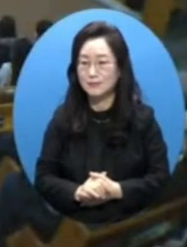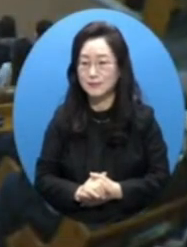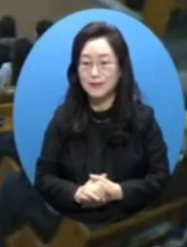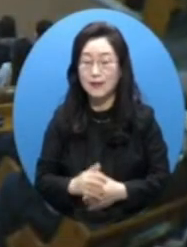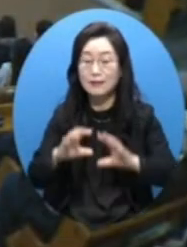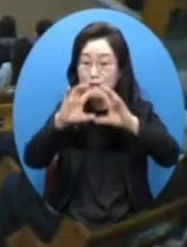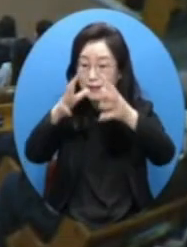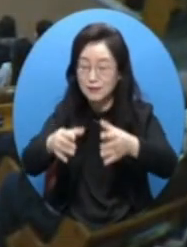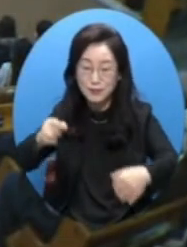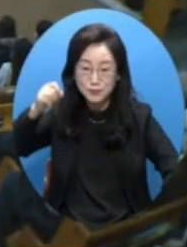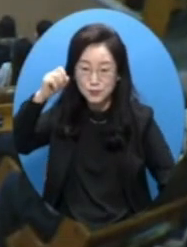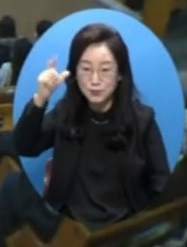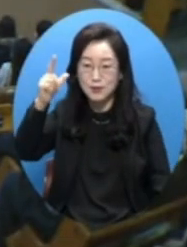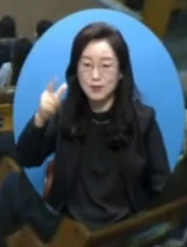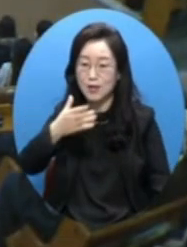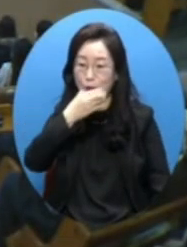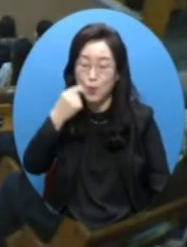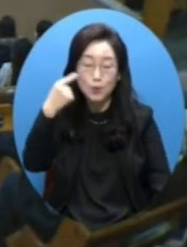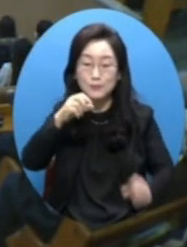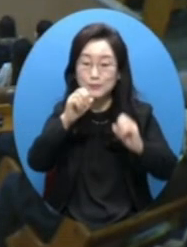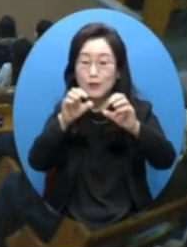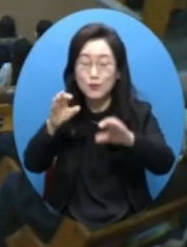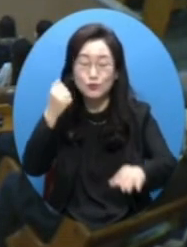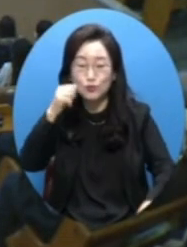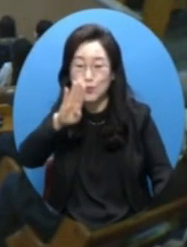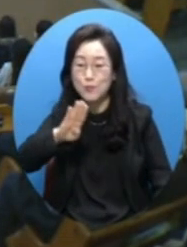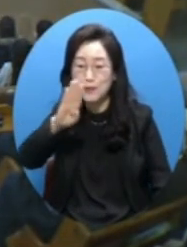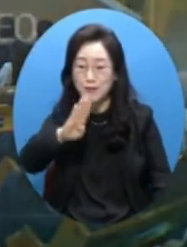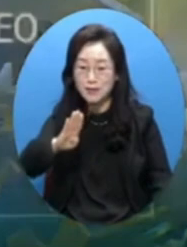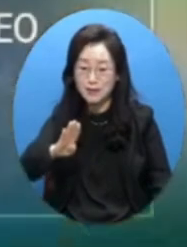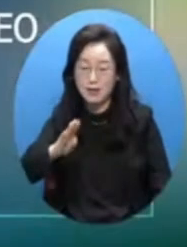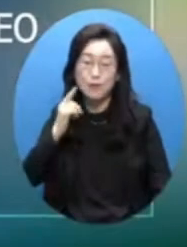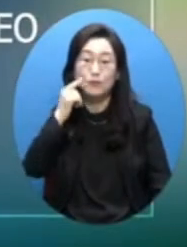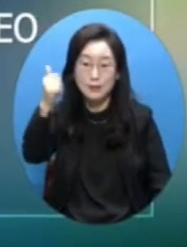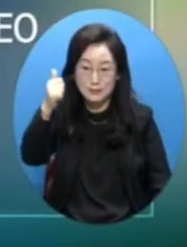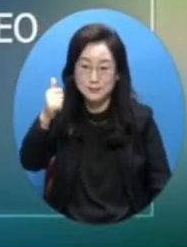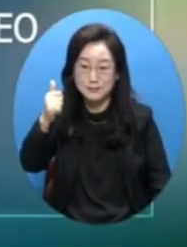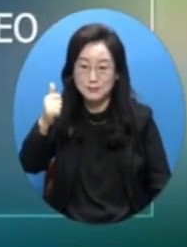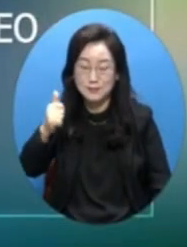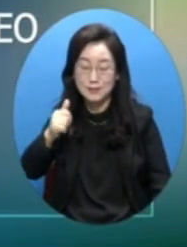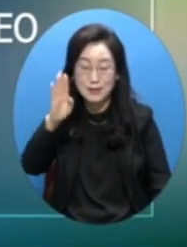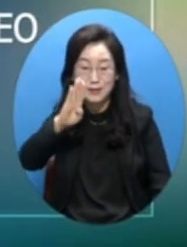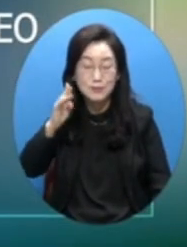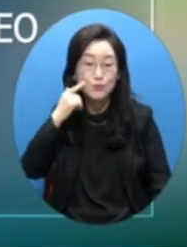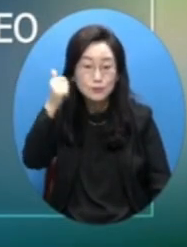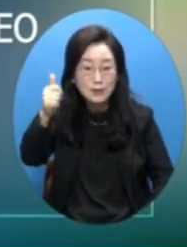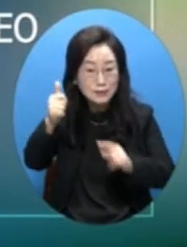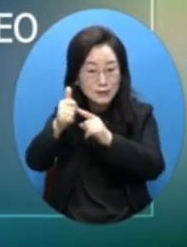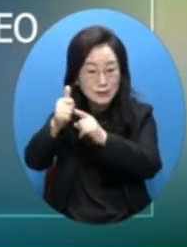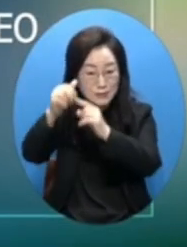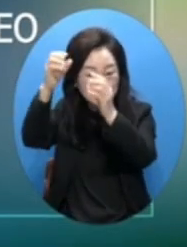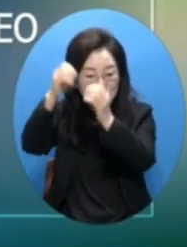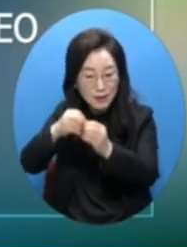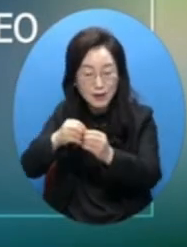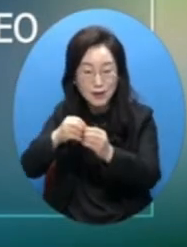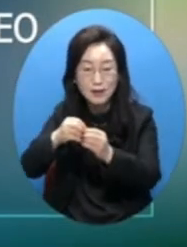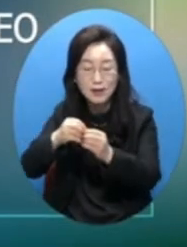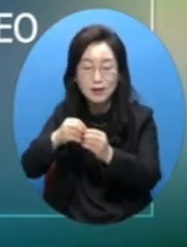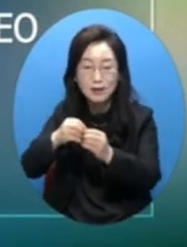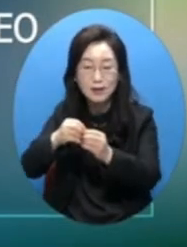세계적인 위대한 복음전자 빌리거리암 목사님이 있습니다 그 비례감 목사님의 사역을 이어받은